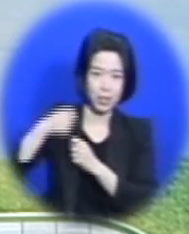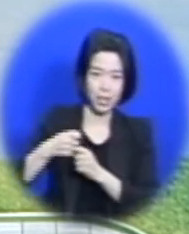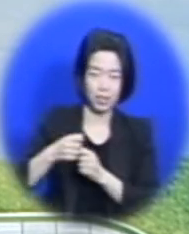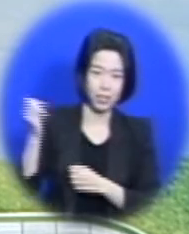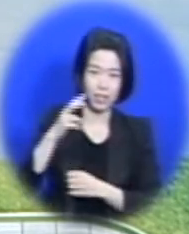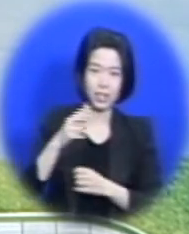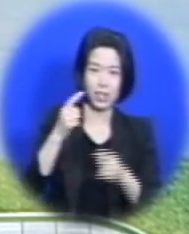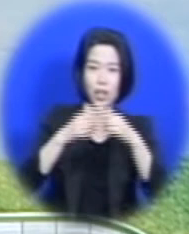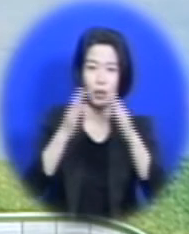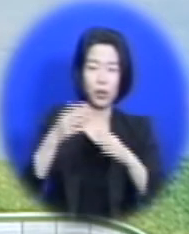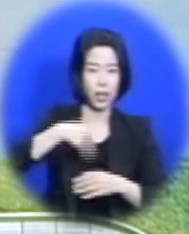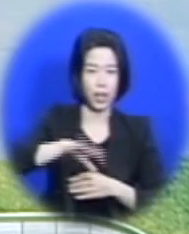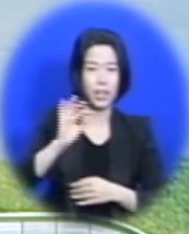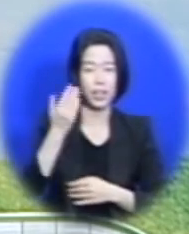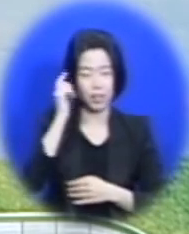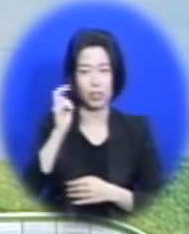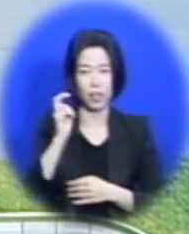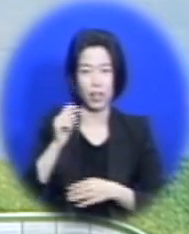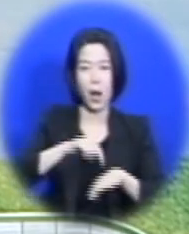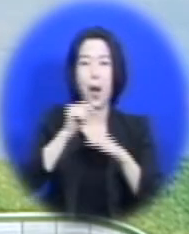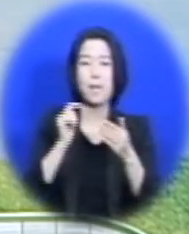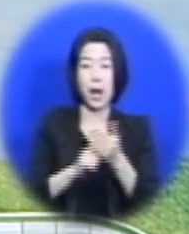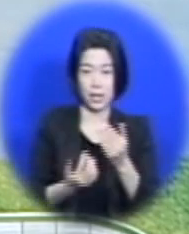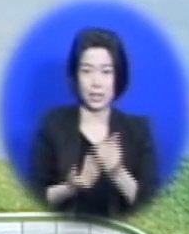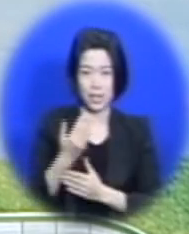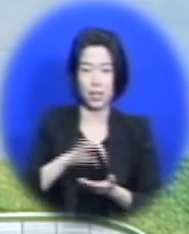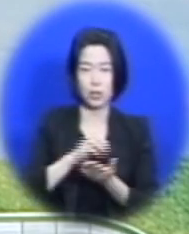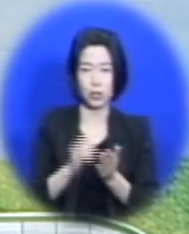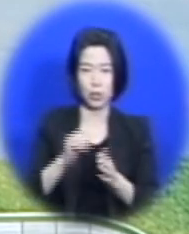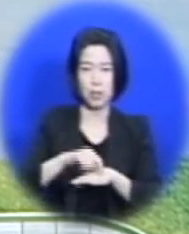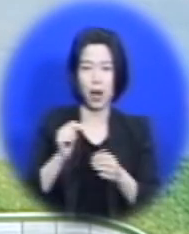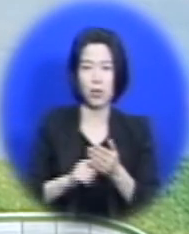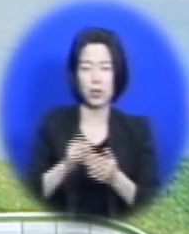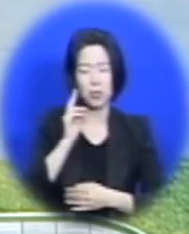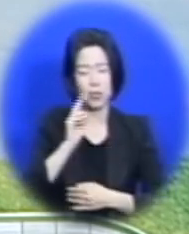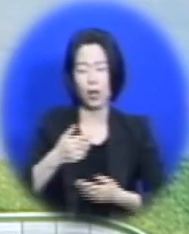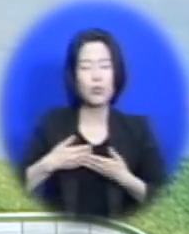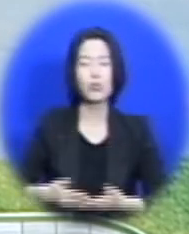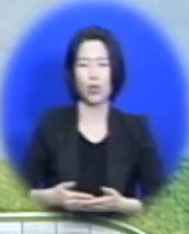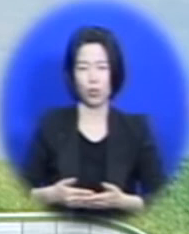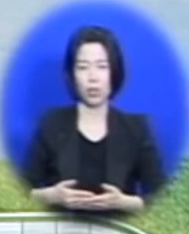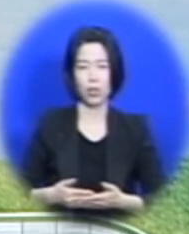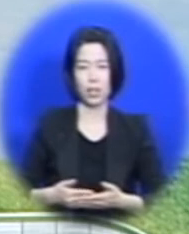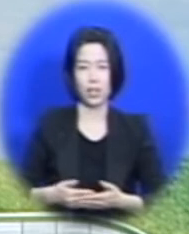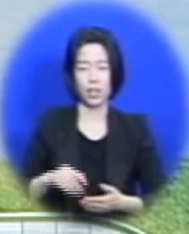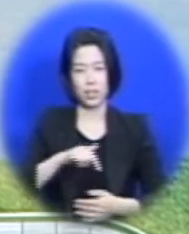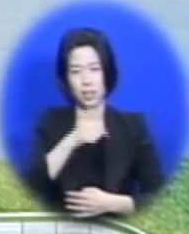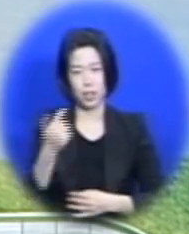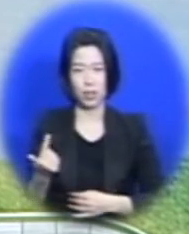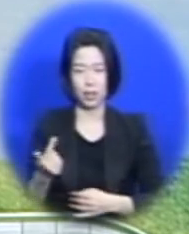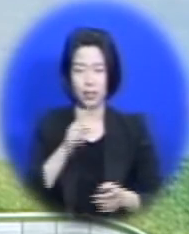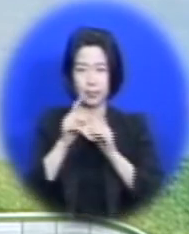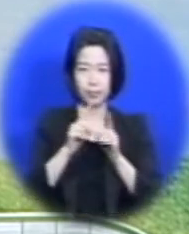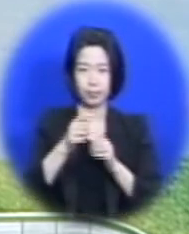교회로 복귀를 해야 되겠구나. 그런 마음까지 들 정도로 마음이 상당히 무거웠어요. 저녁에